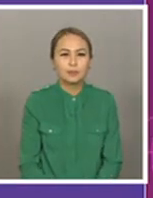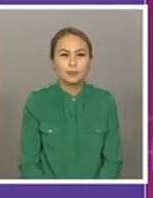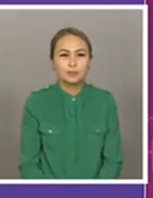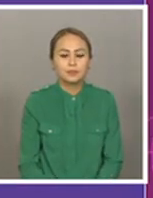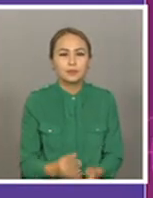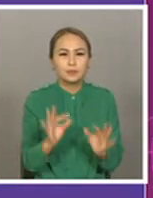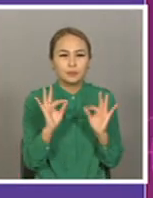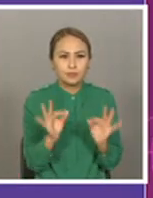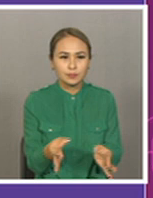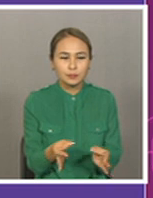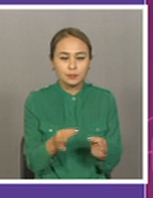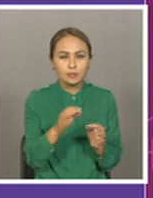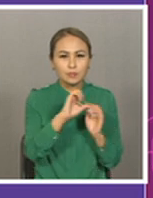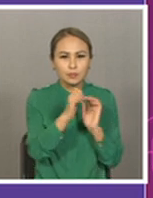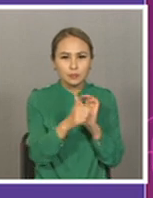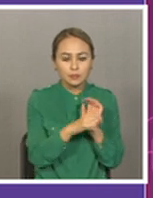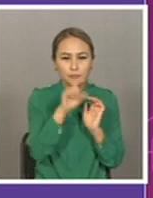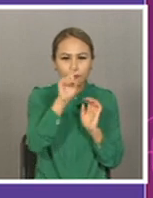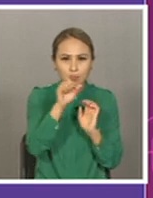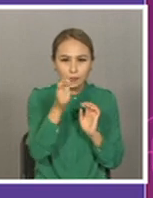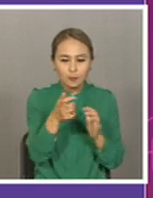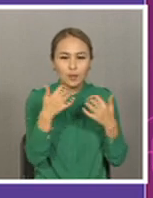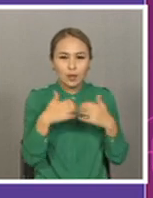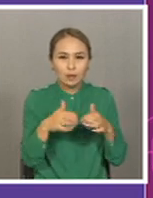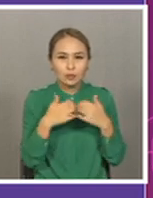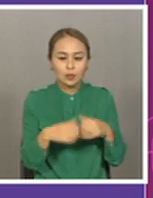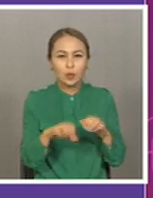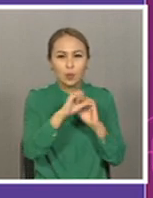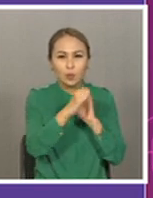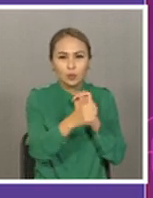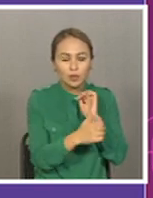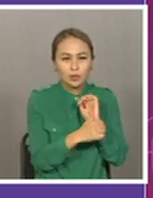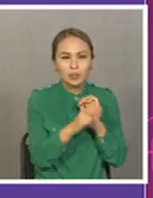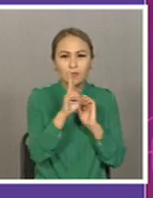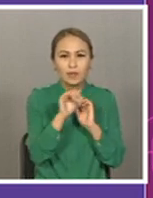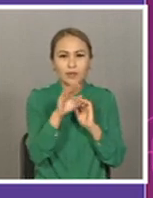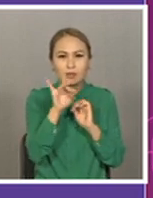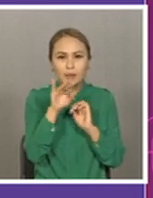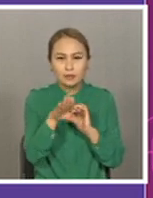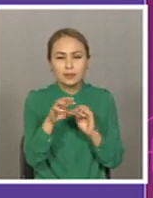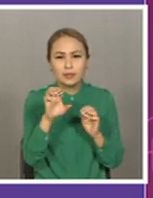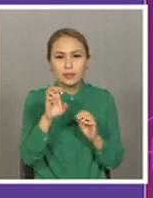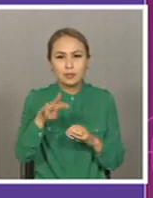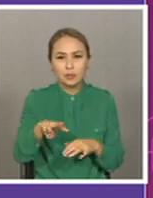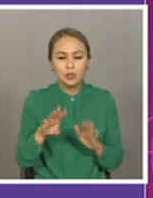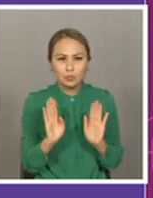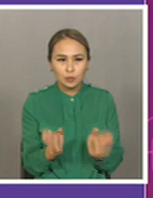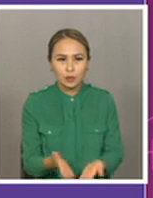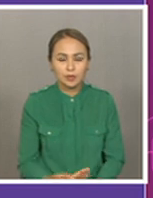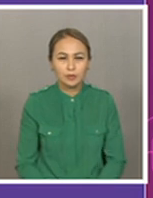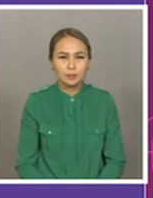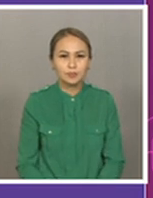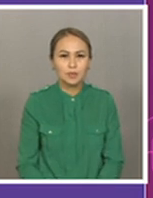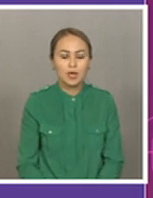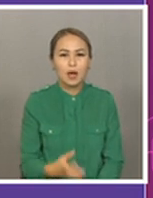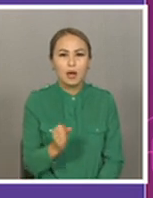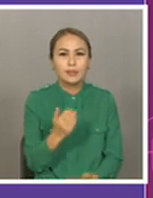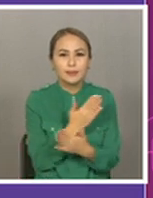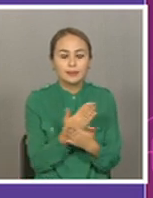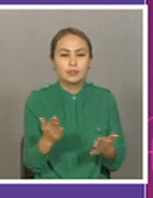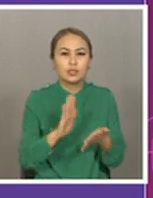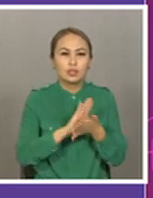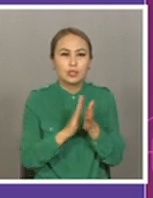Дұрыс, 16 торкөздің ауданы 16 квадрат сантиметрге тең. Ал енді